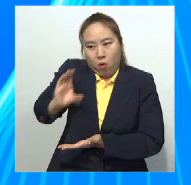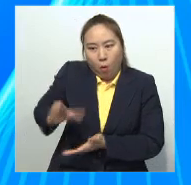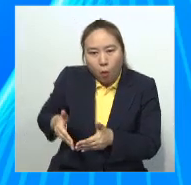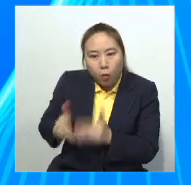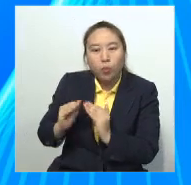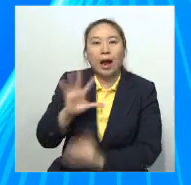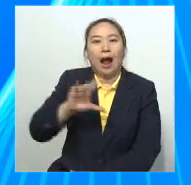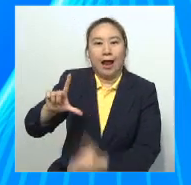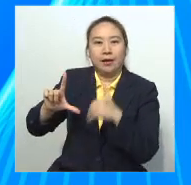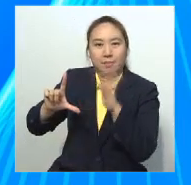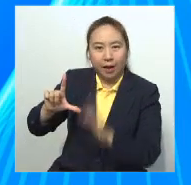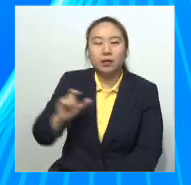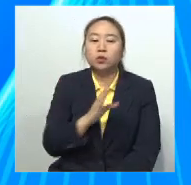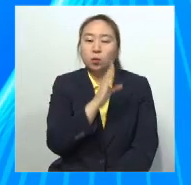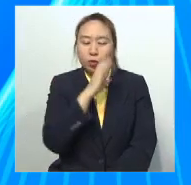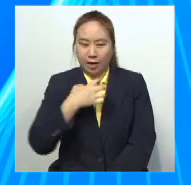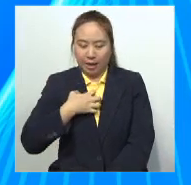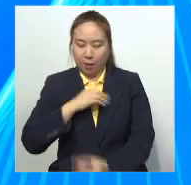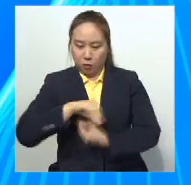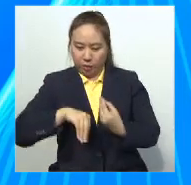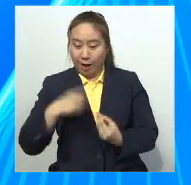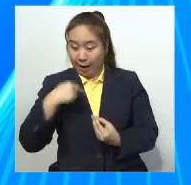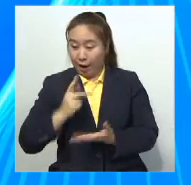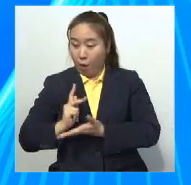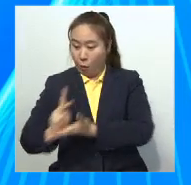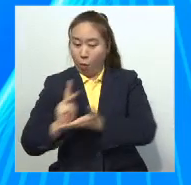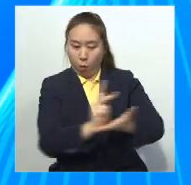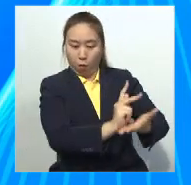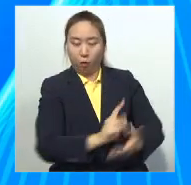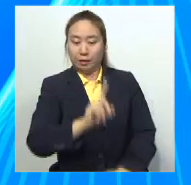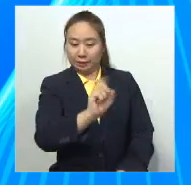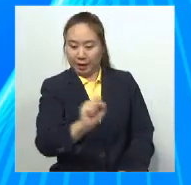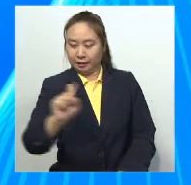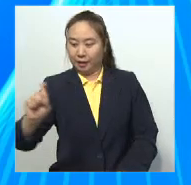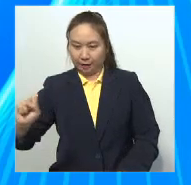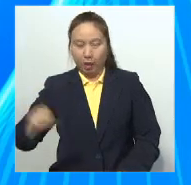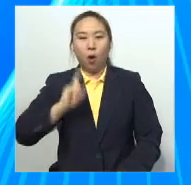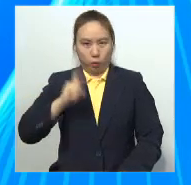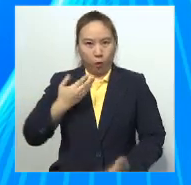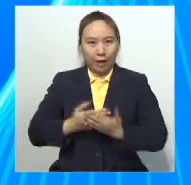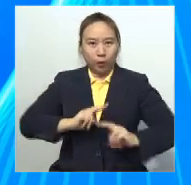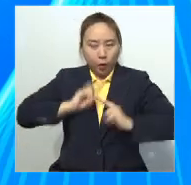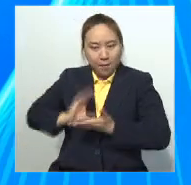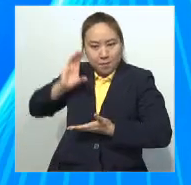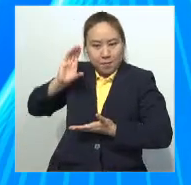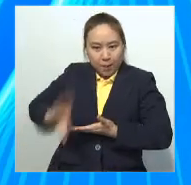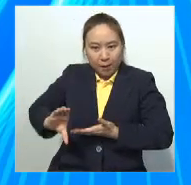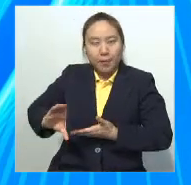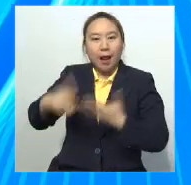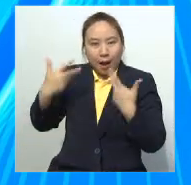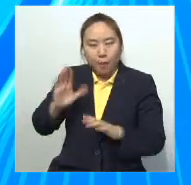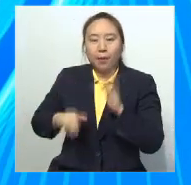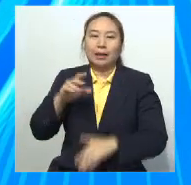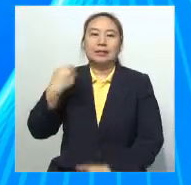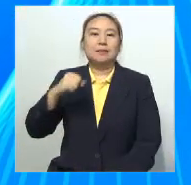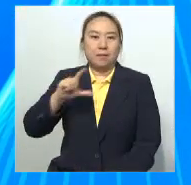ส่วนผู้ประกอบธุรกิจที่ประสงค์จะให้สินเชื่อไม่เกิน 100,000 บาทต่อรายต้องมีทุนจดทะเบียนชำระแล้วหรือเงินลงหุ้นไม่น้อยกว่า10ล้าน